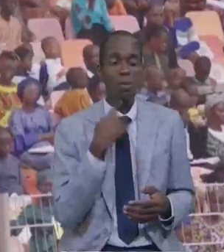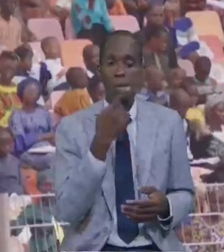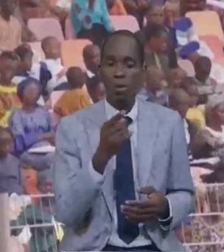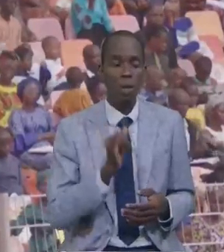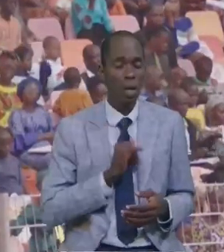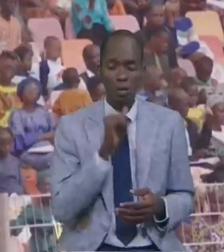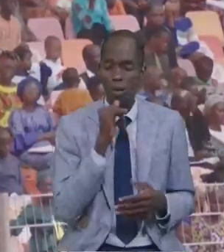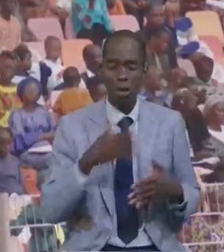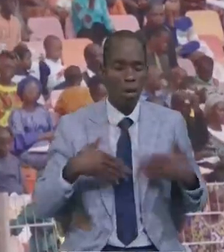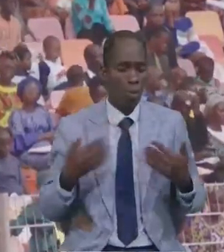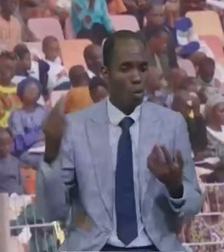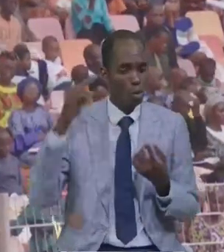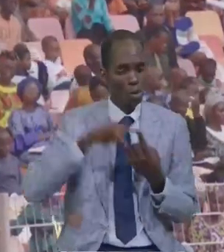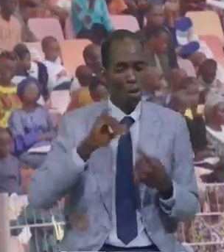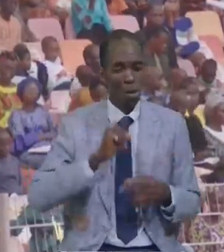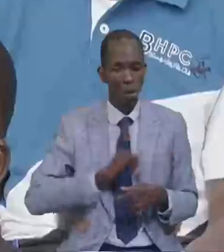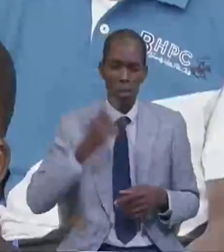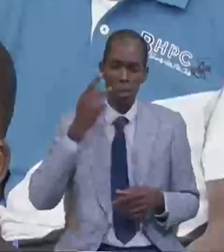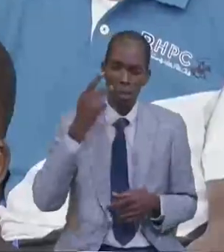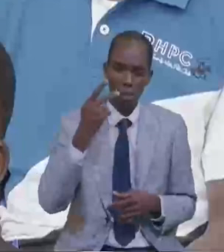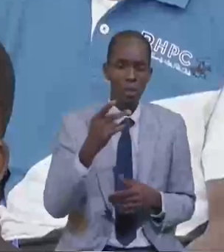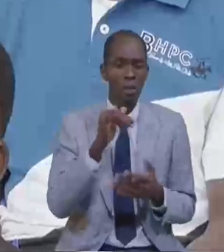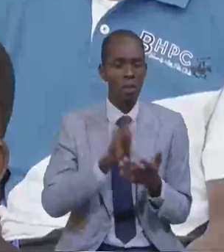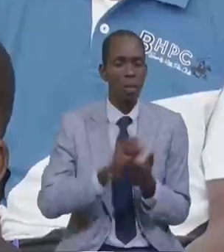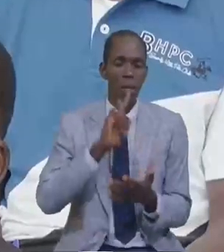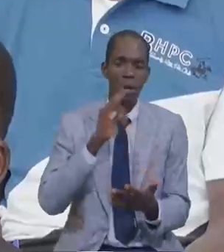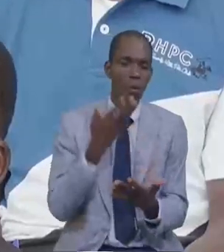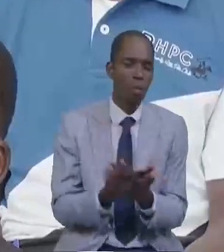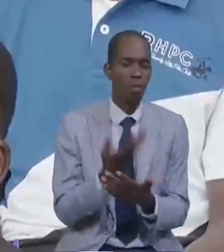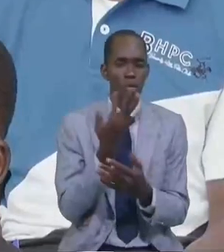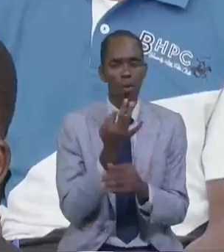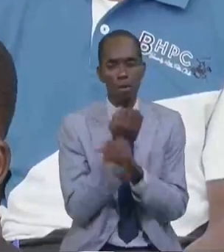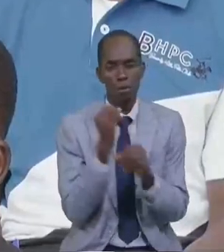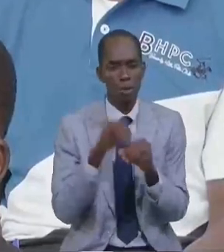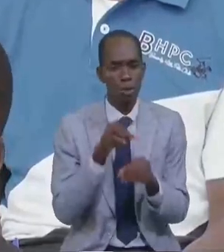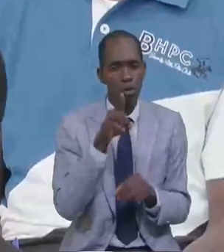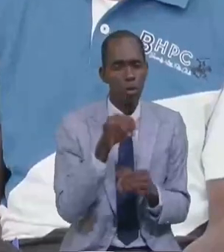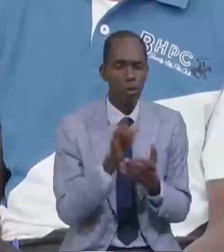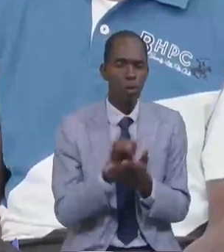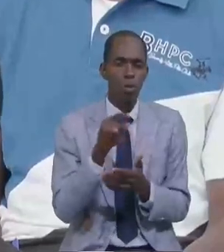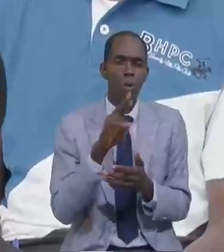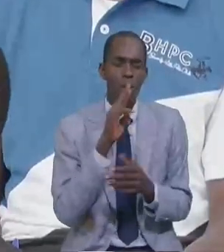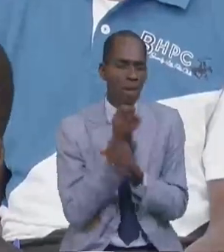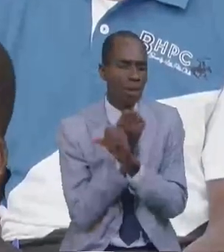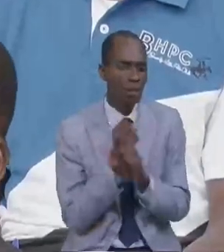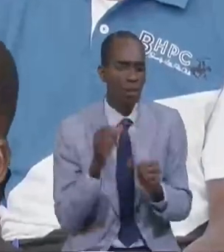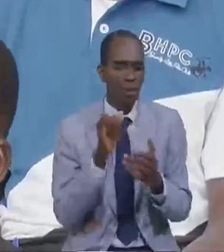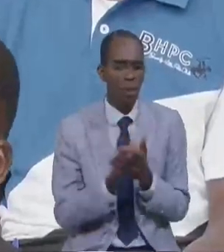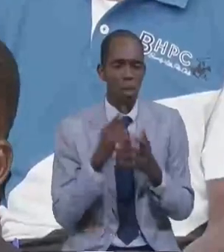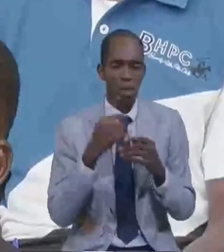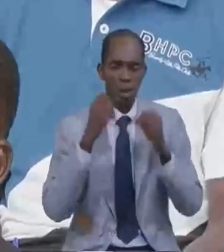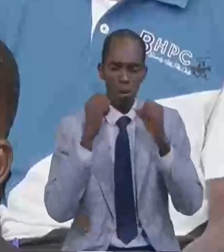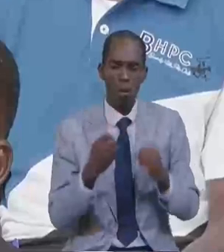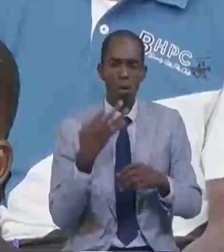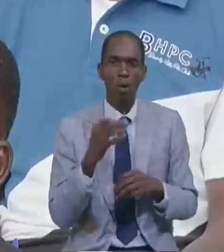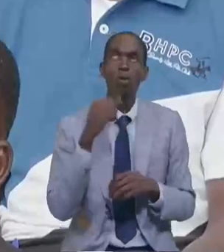né de nouveau, que la puissance de la croix a eu d'effet dans ta vie. C'est ce que